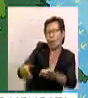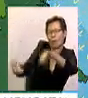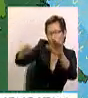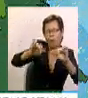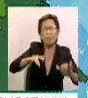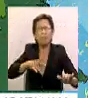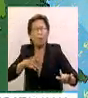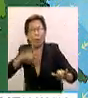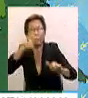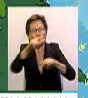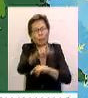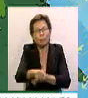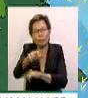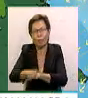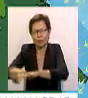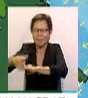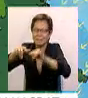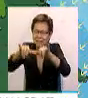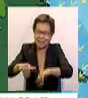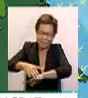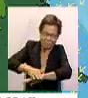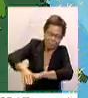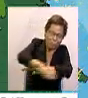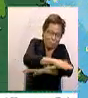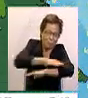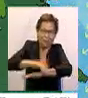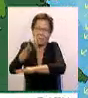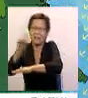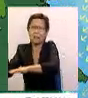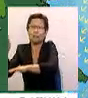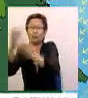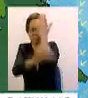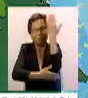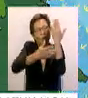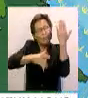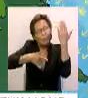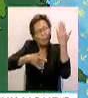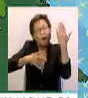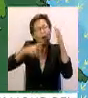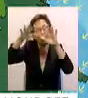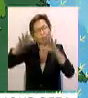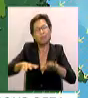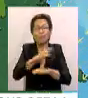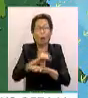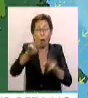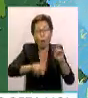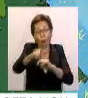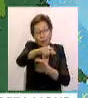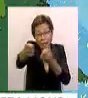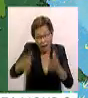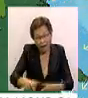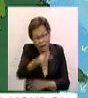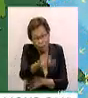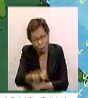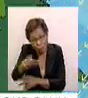dirasai untuk penduduk-penduduk di pesisir pantai bahagian pantai timur semenanjung. Oleh demikian, orang ramai serta nelayan yang